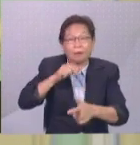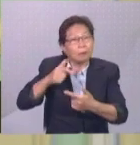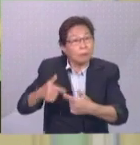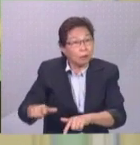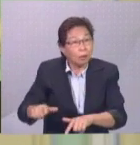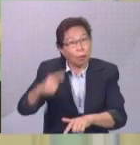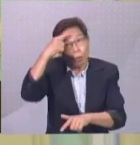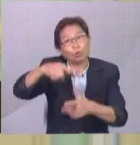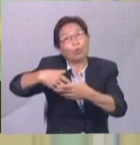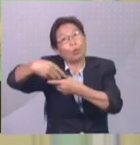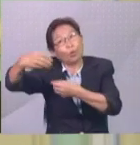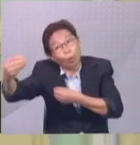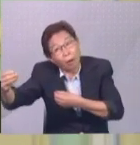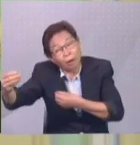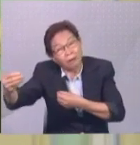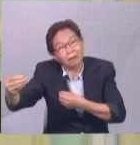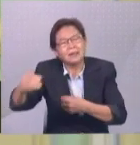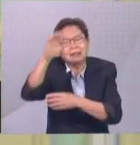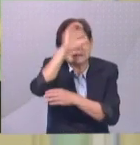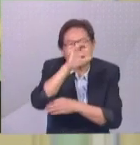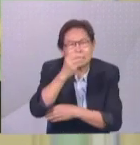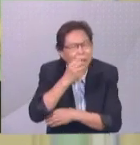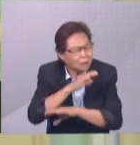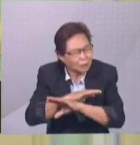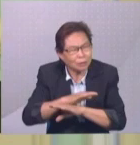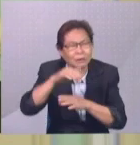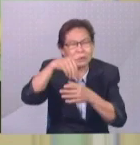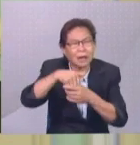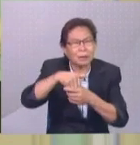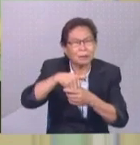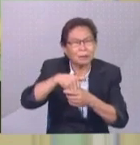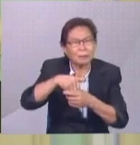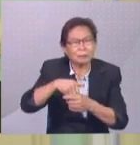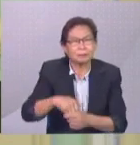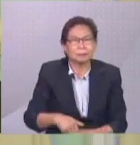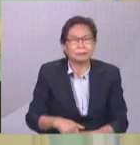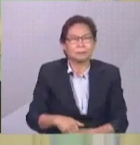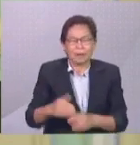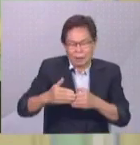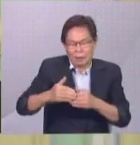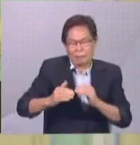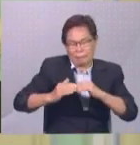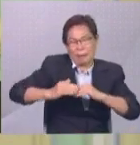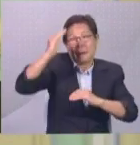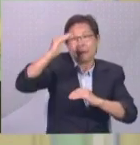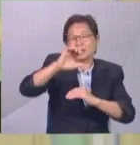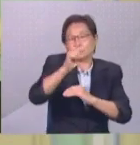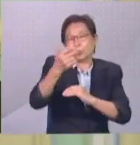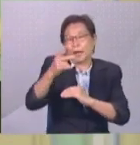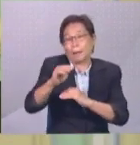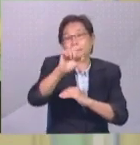untuk keluar walaupun mencari makanan di dalam melebihi daripada 10